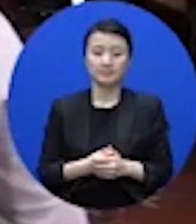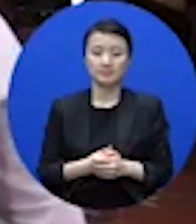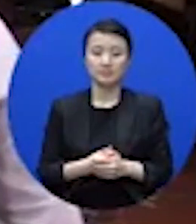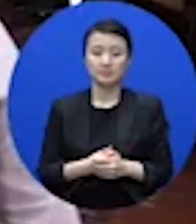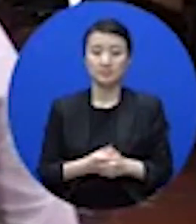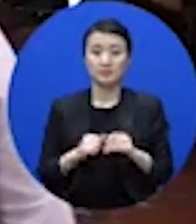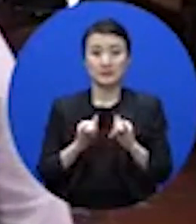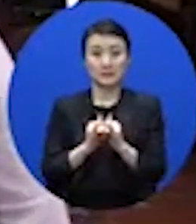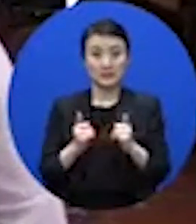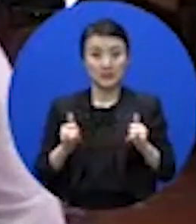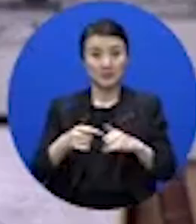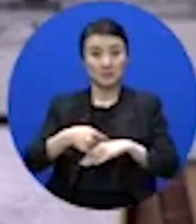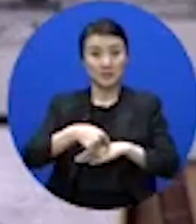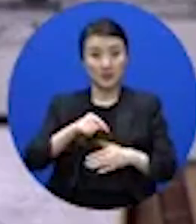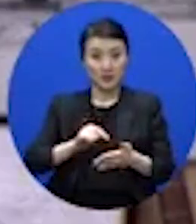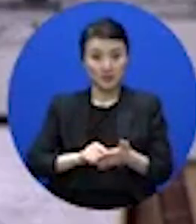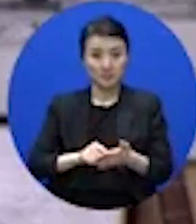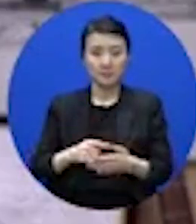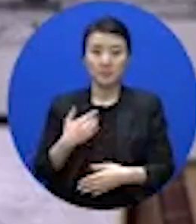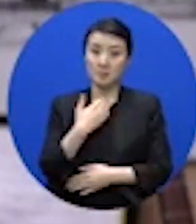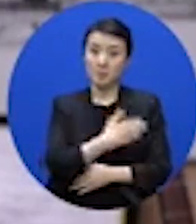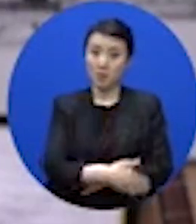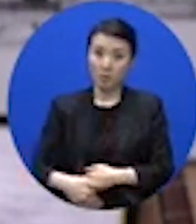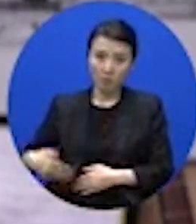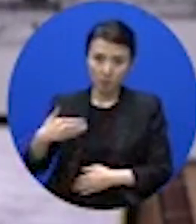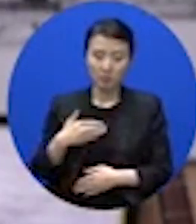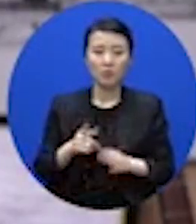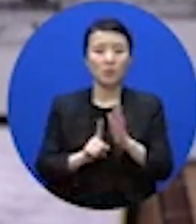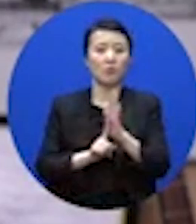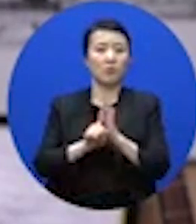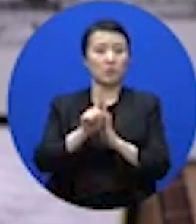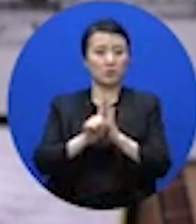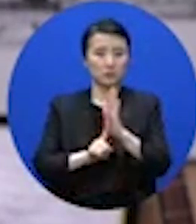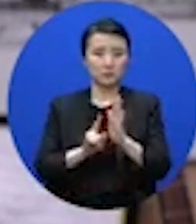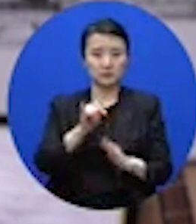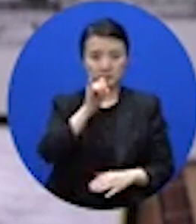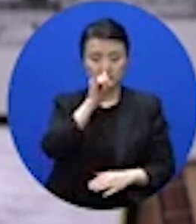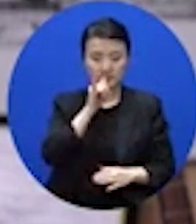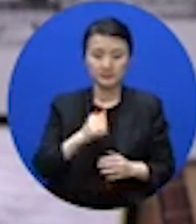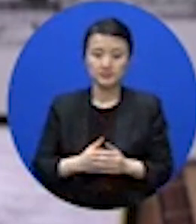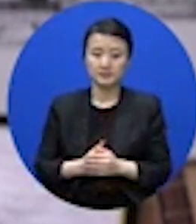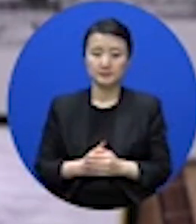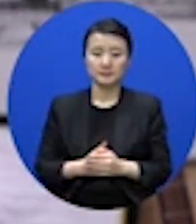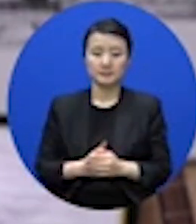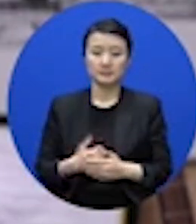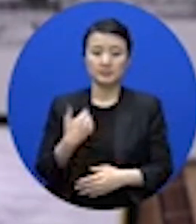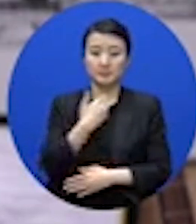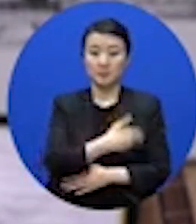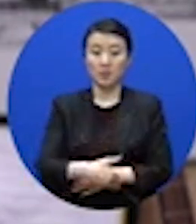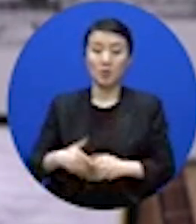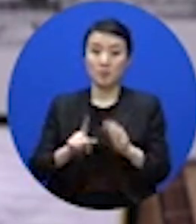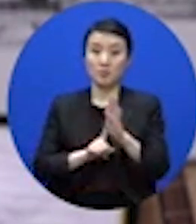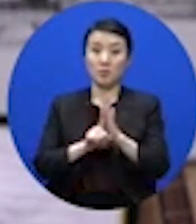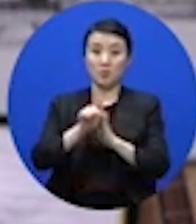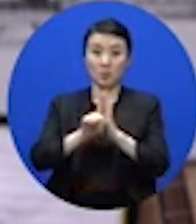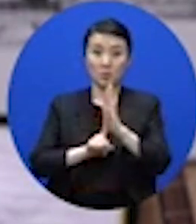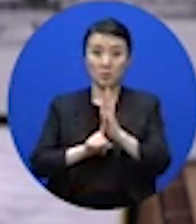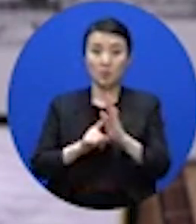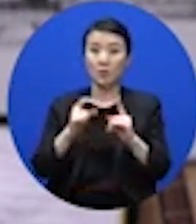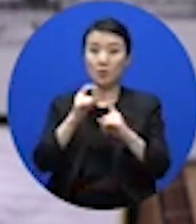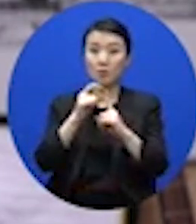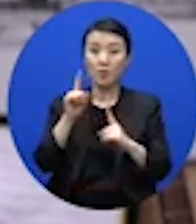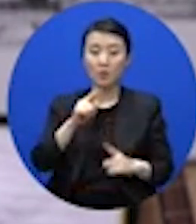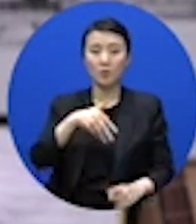사람에도, 마음에도, 또 몸에도 온도가 있겠죠. 몸의 온도를 우리가 체온이라고 하고